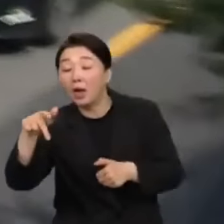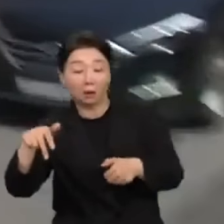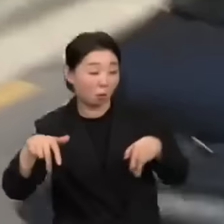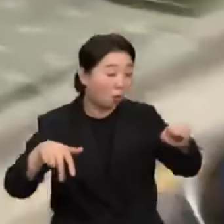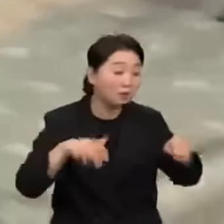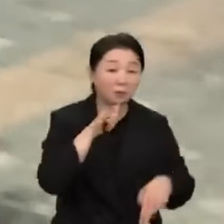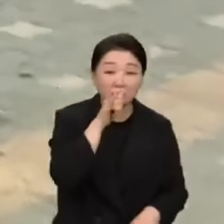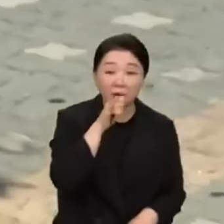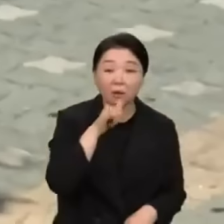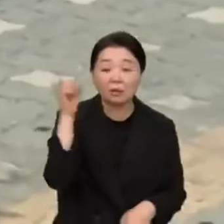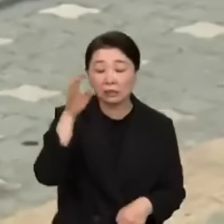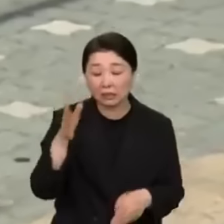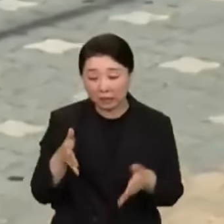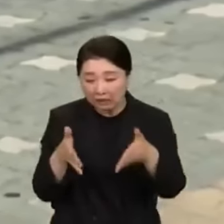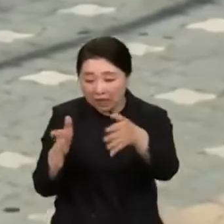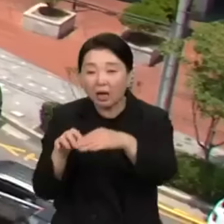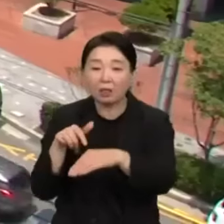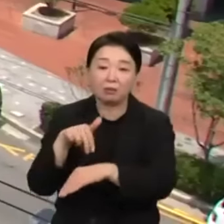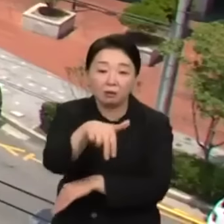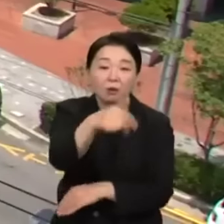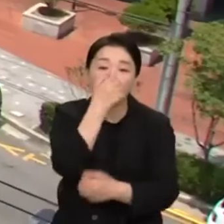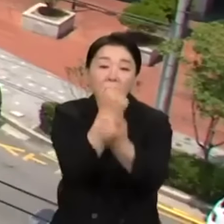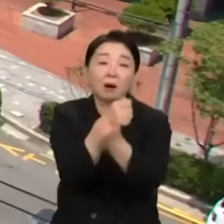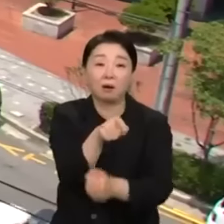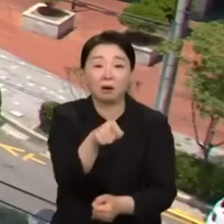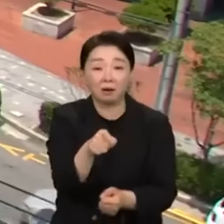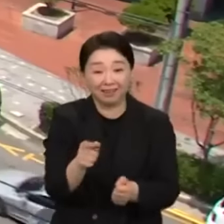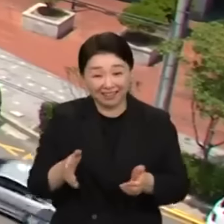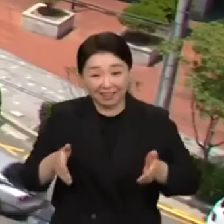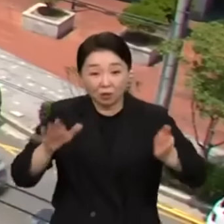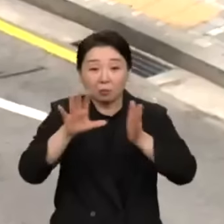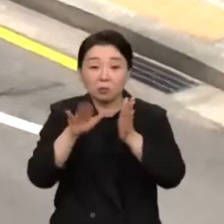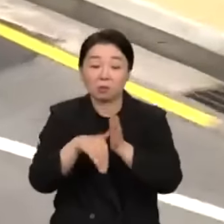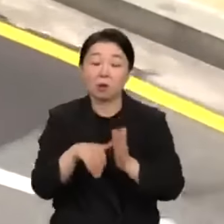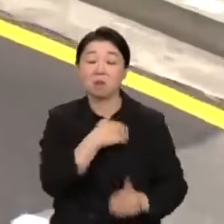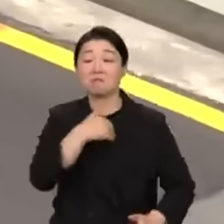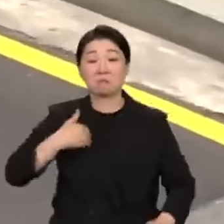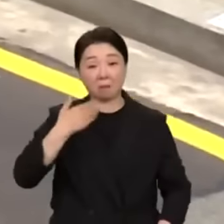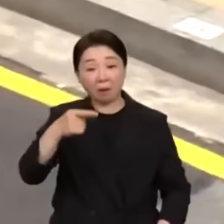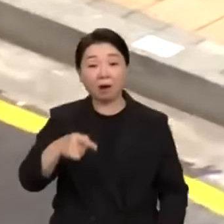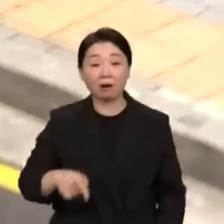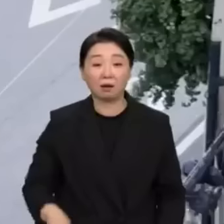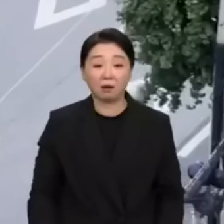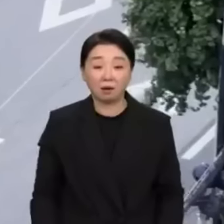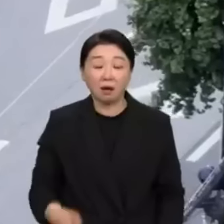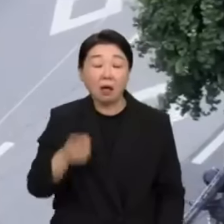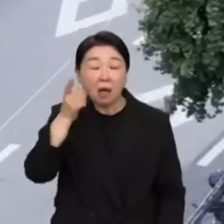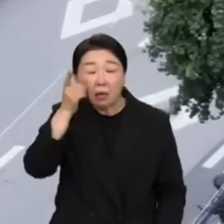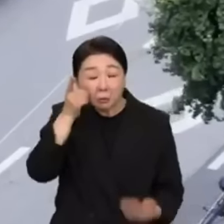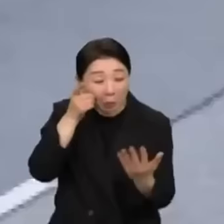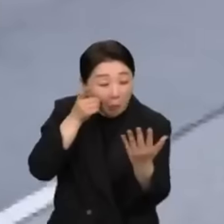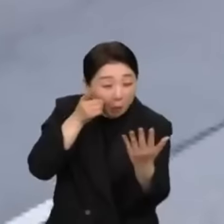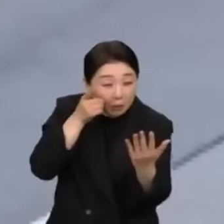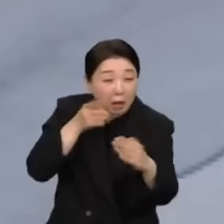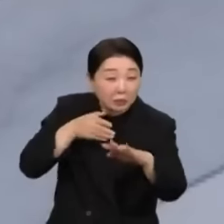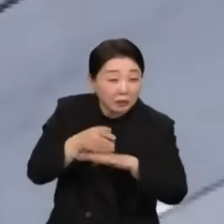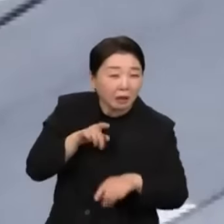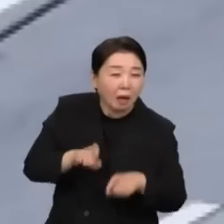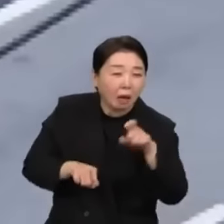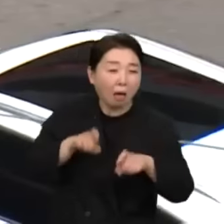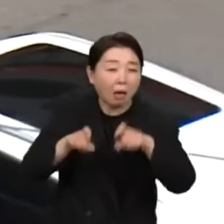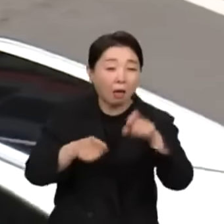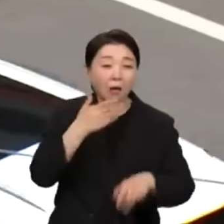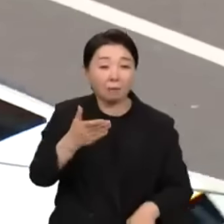그냥 이 차도로 건넌 겁니다. 넓은 도로에선 더 대담합니다. 휴대전화를 보면서 느리게 걷는가